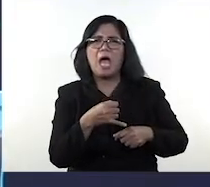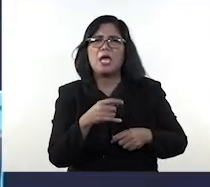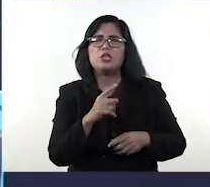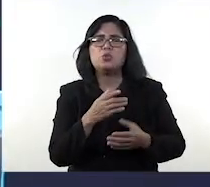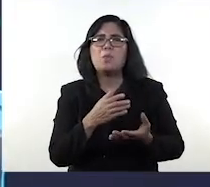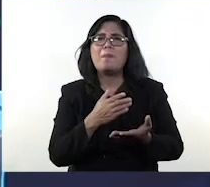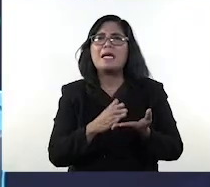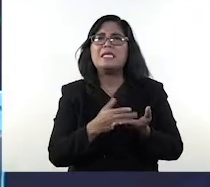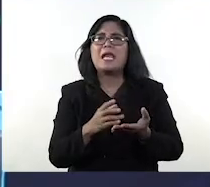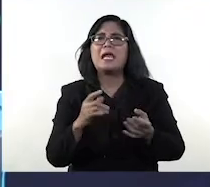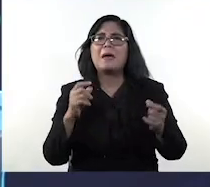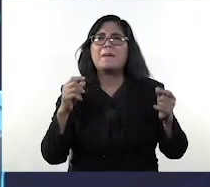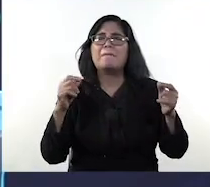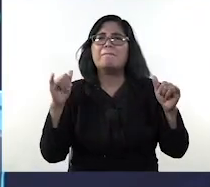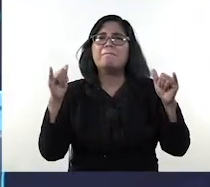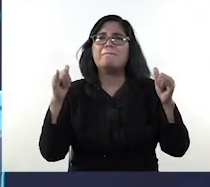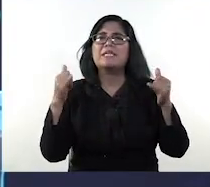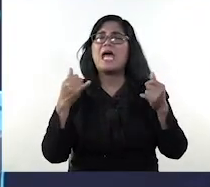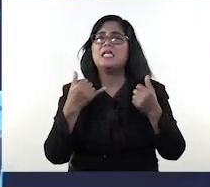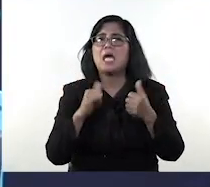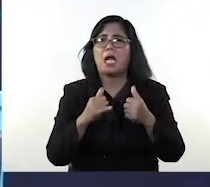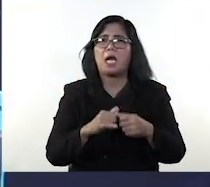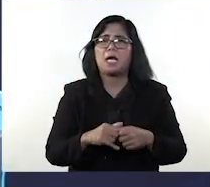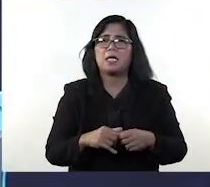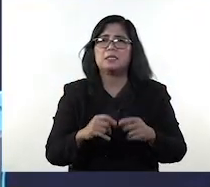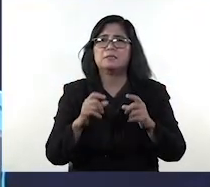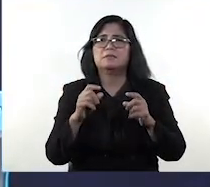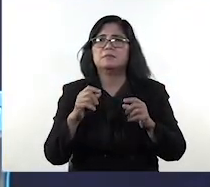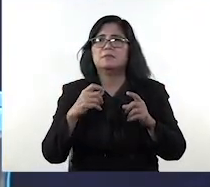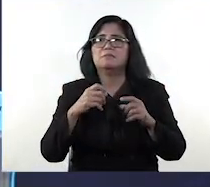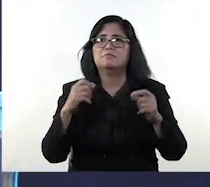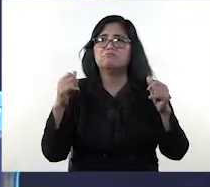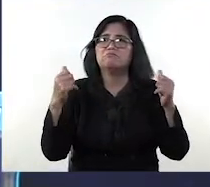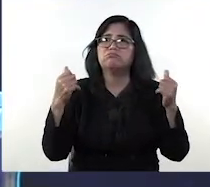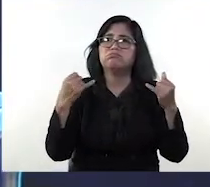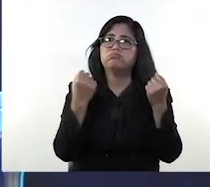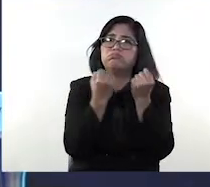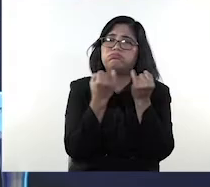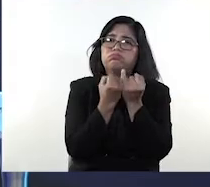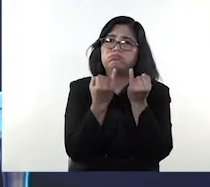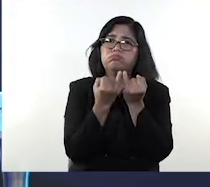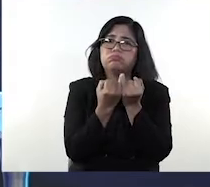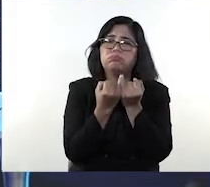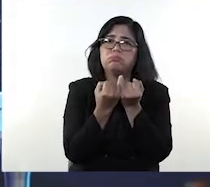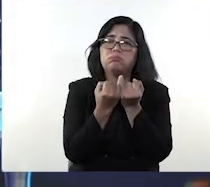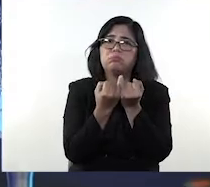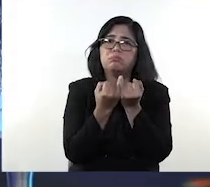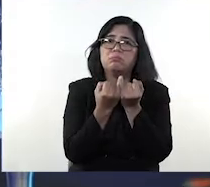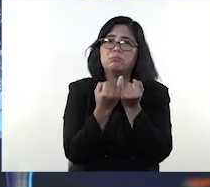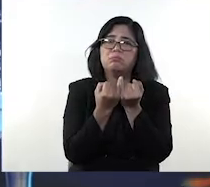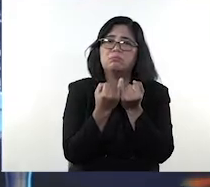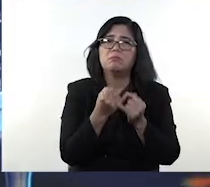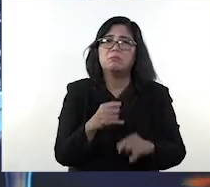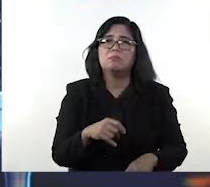Hai kalau Dianggap Hai gereja adalah bagian Eko petisi u Hai gereja Allah